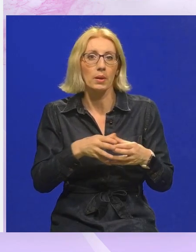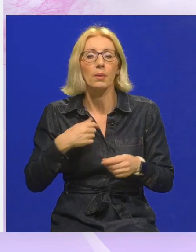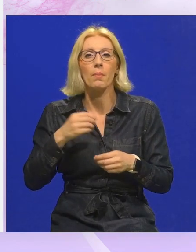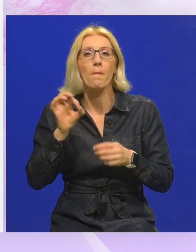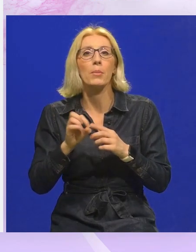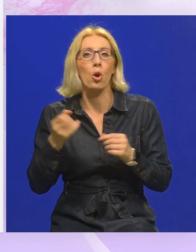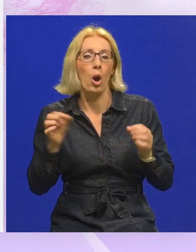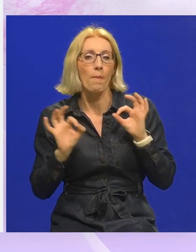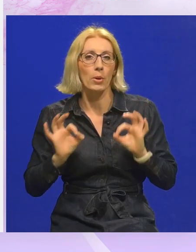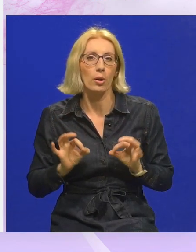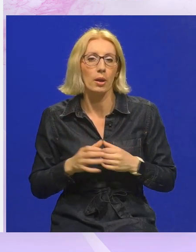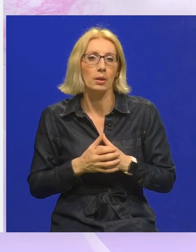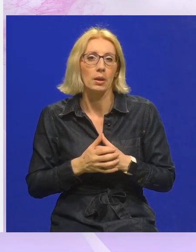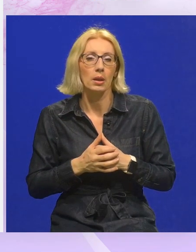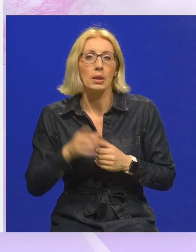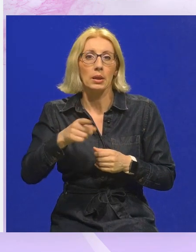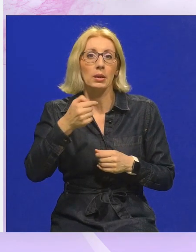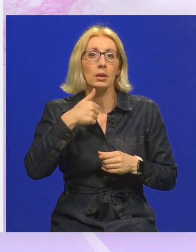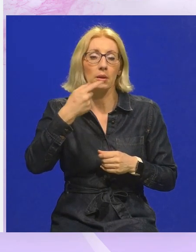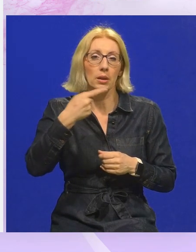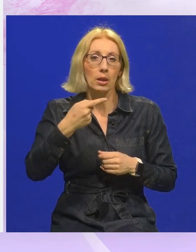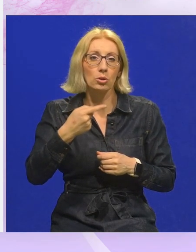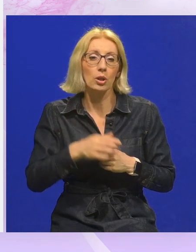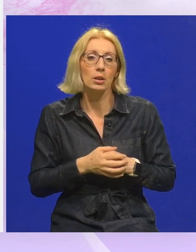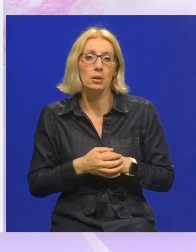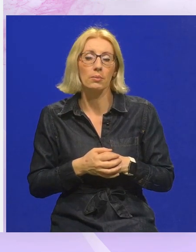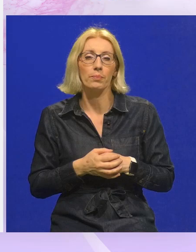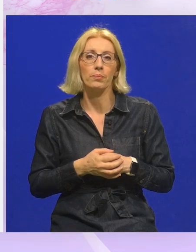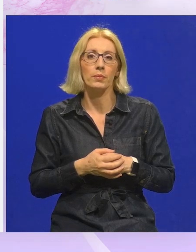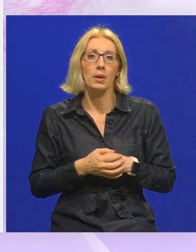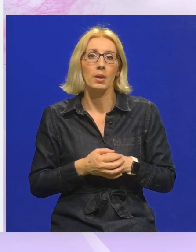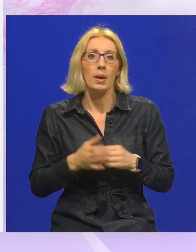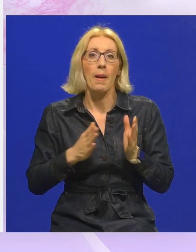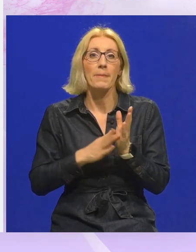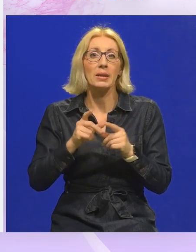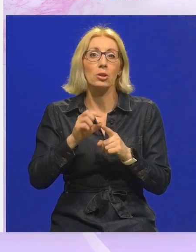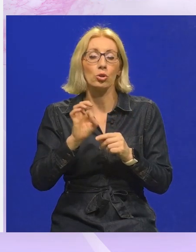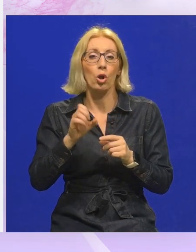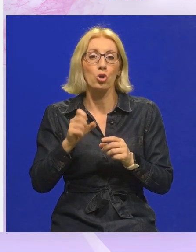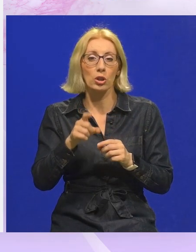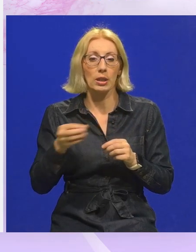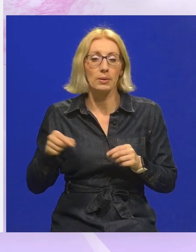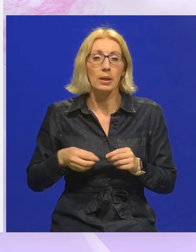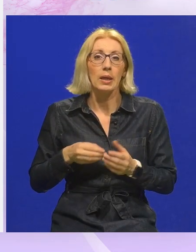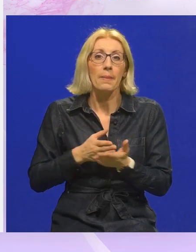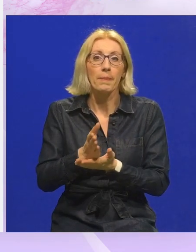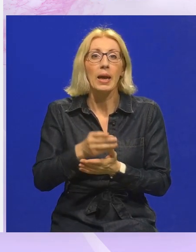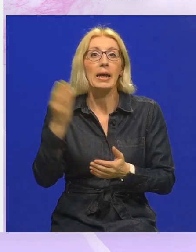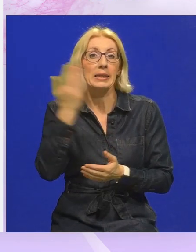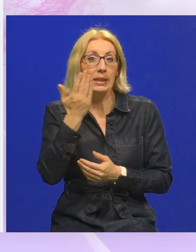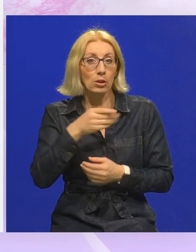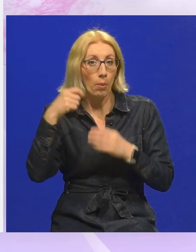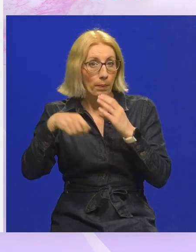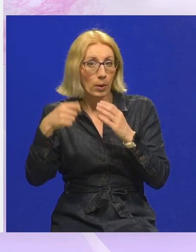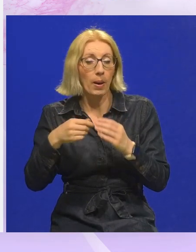projekt. Jednom rečenicom bi se samo dotakla metodoloških smjernica za kinoprojekcije, dakle, koje